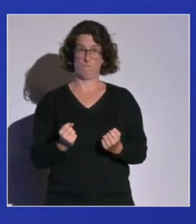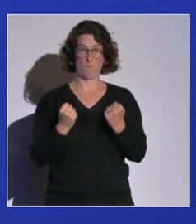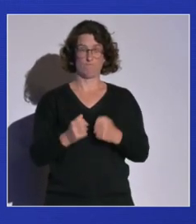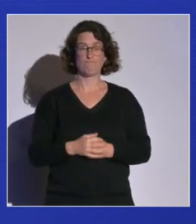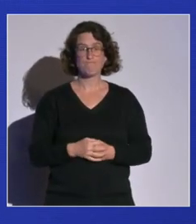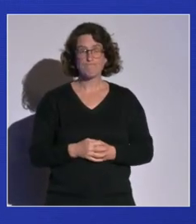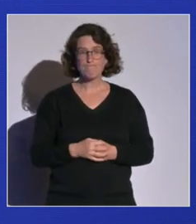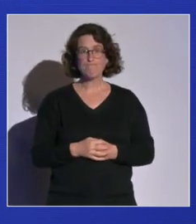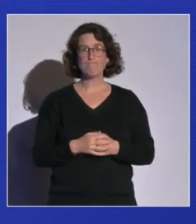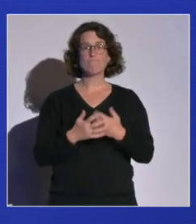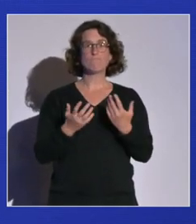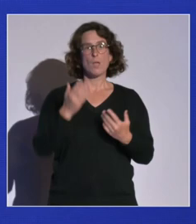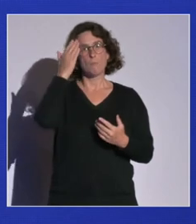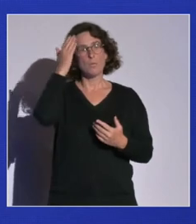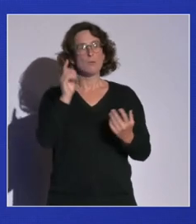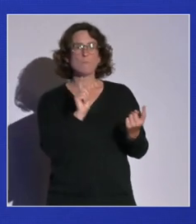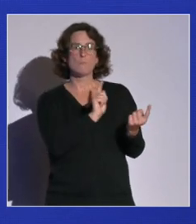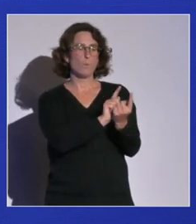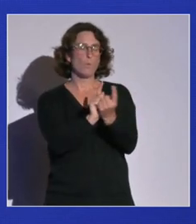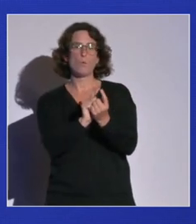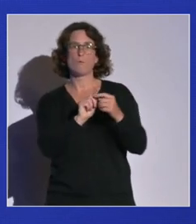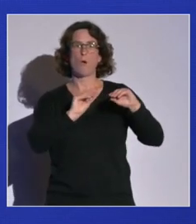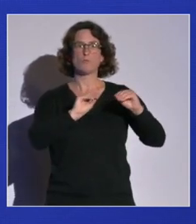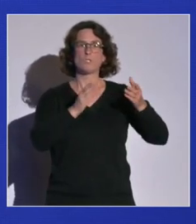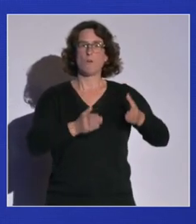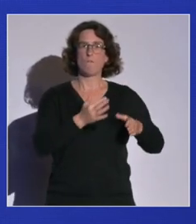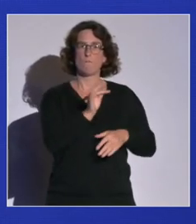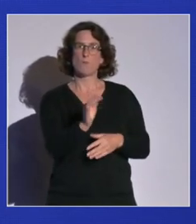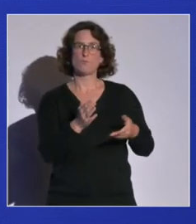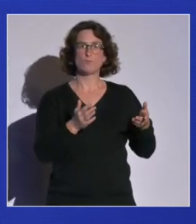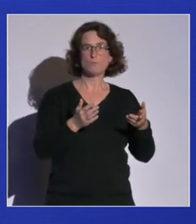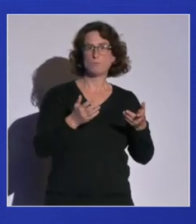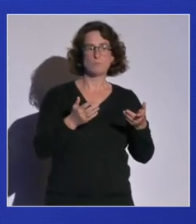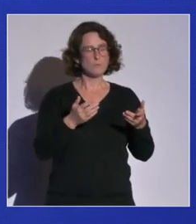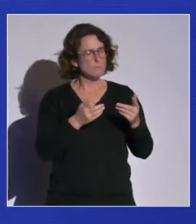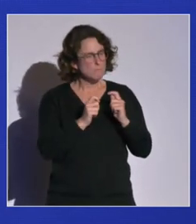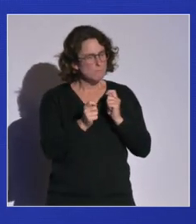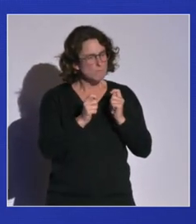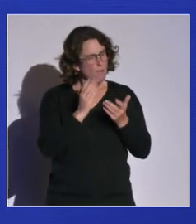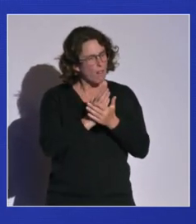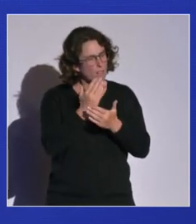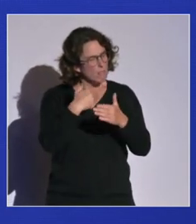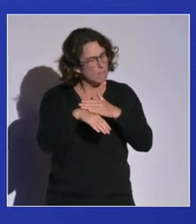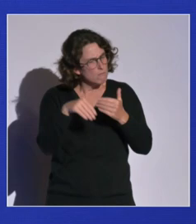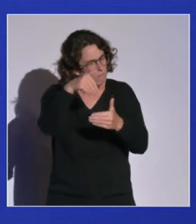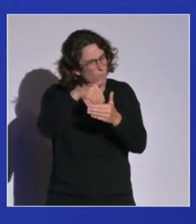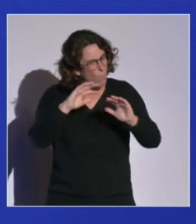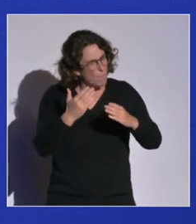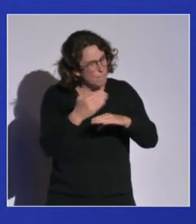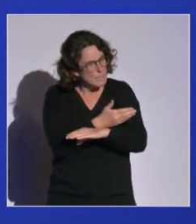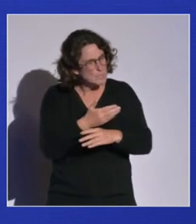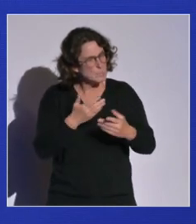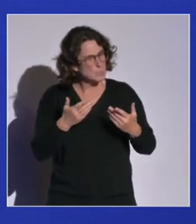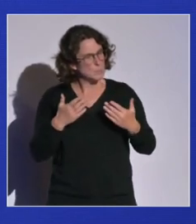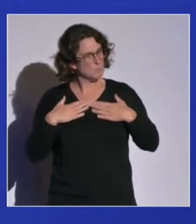avec les enseignants français de la classe, de la tenue dans la classe, vous avez exactement le